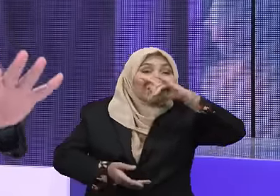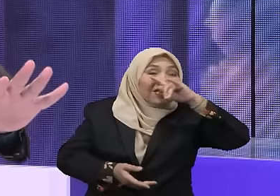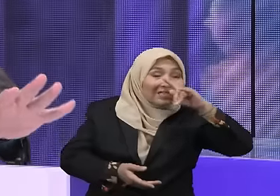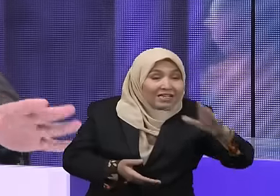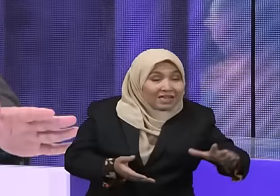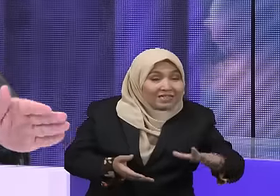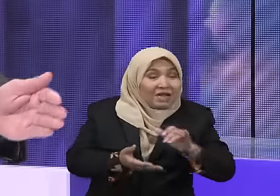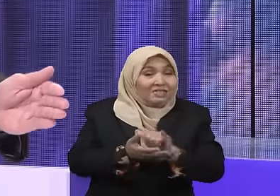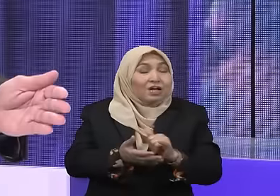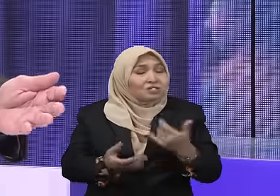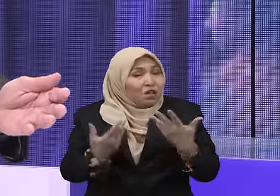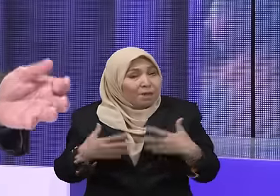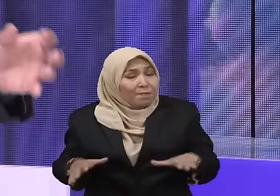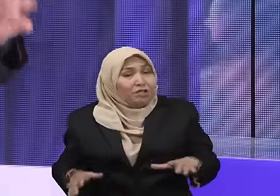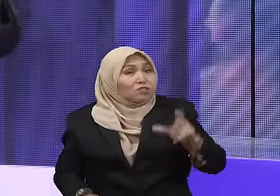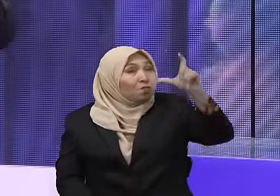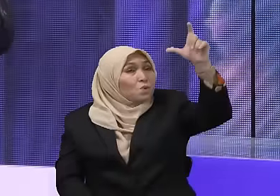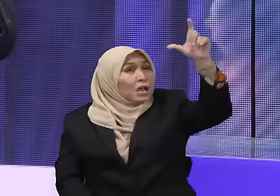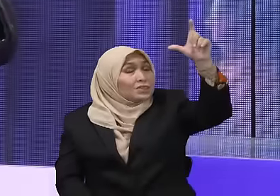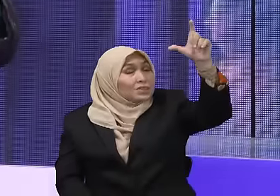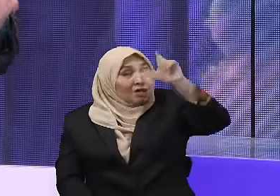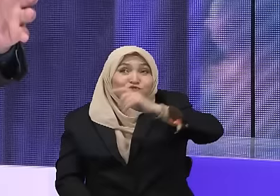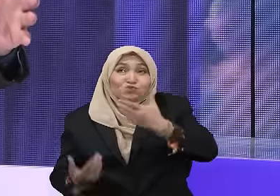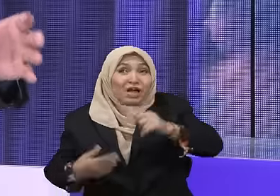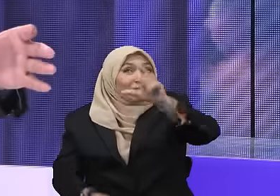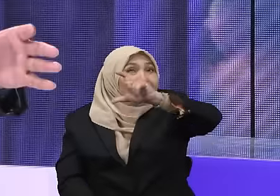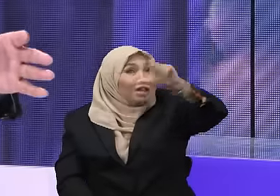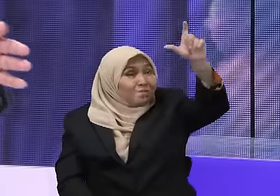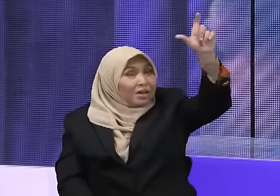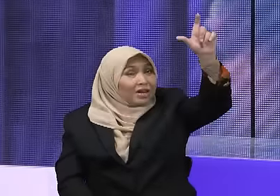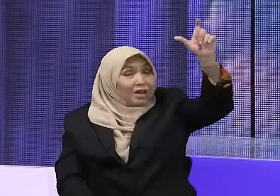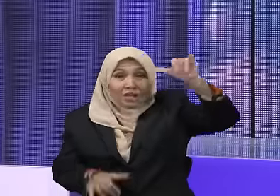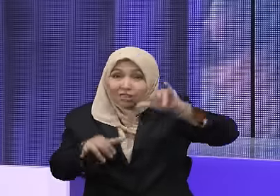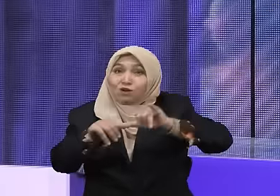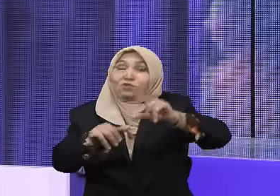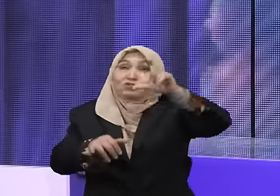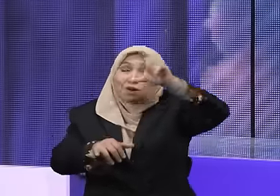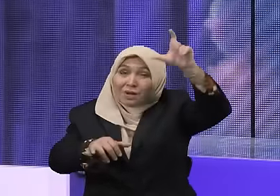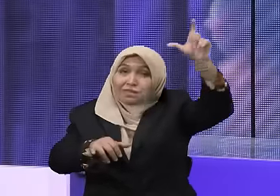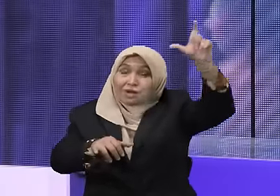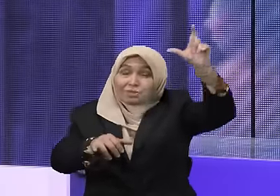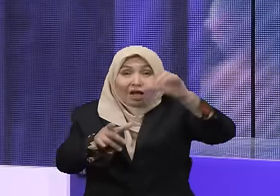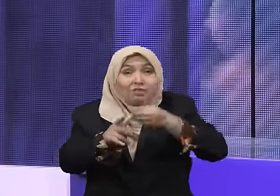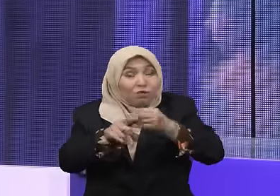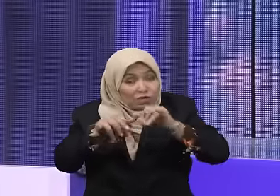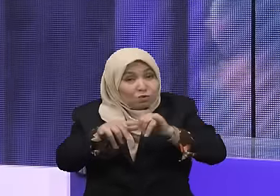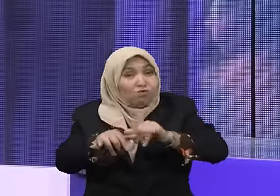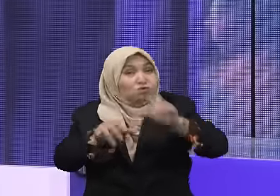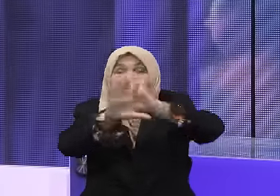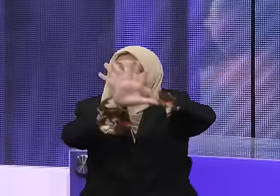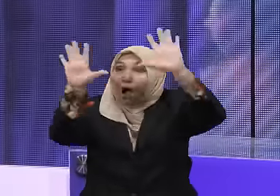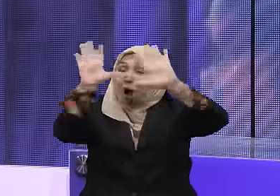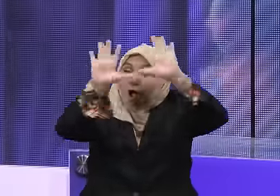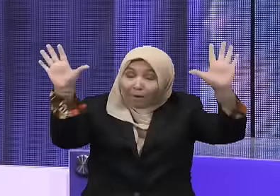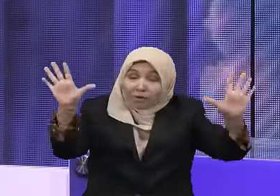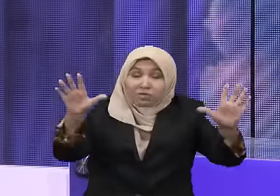bahawa selepas bulan dah terbit, ya, adakah bulan akan terus terbit, kan, ataupun terus benderang, terang